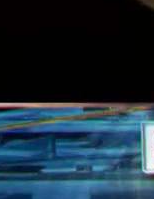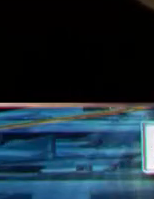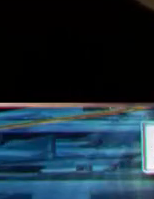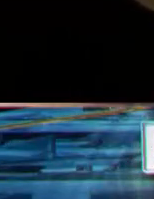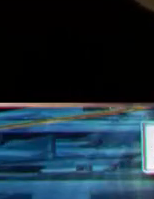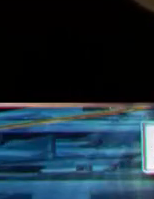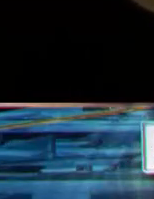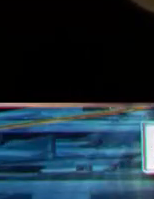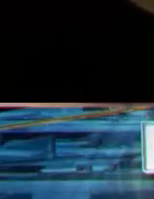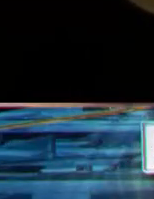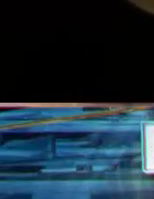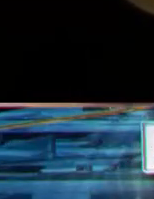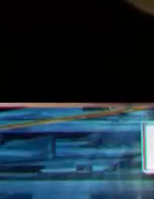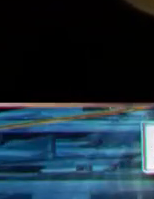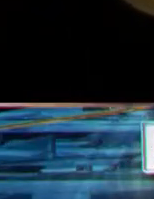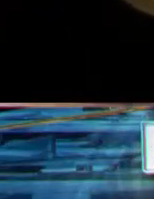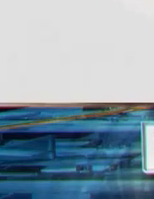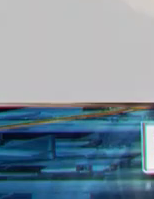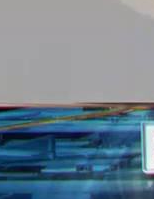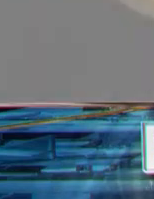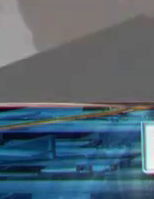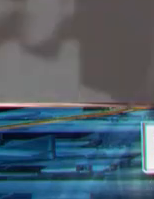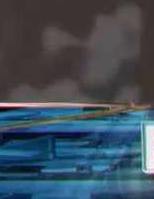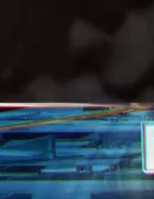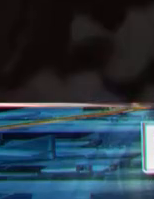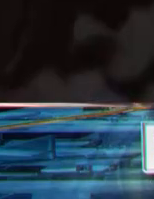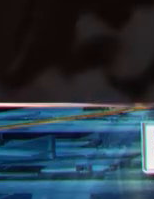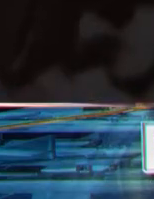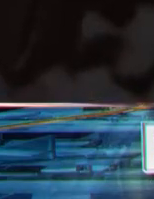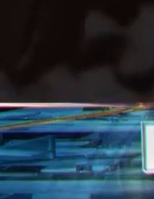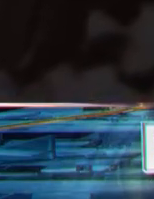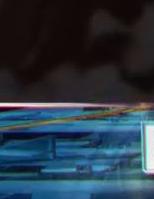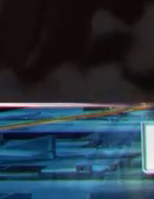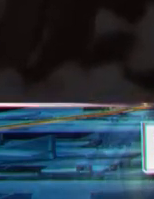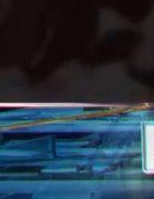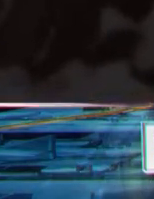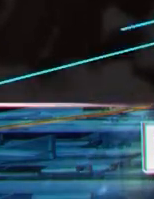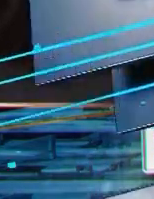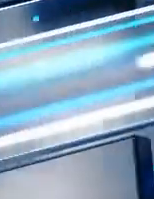Ақынның аты өлмейді. Биыл поэзия қағаны Жұматай Жақпаевтың туғанына 75 жыл.